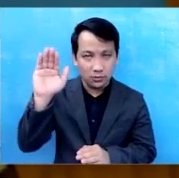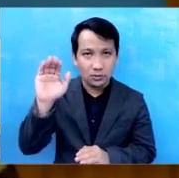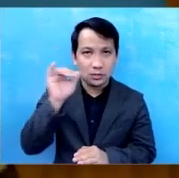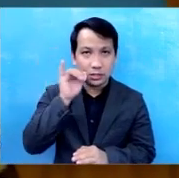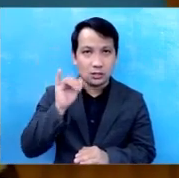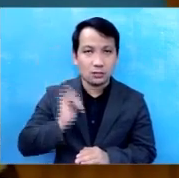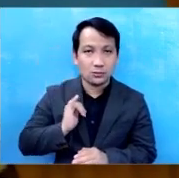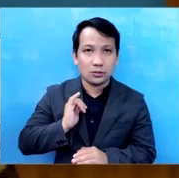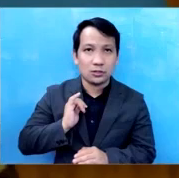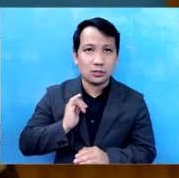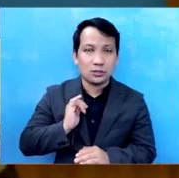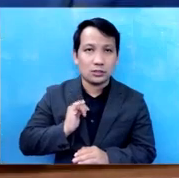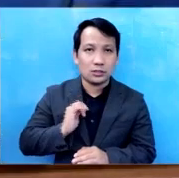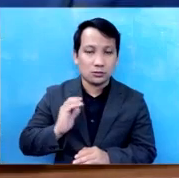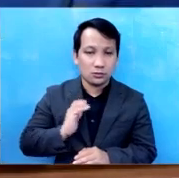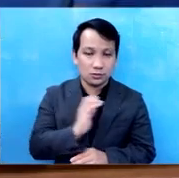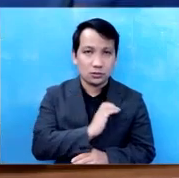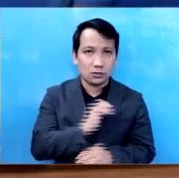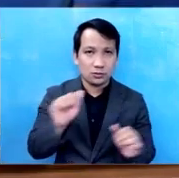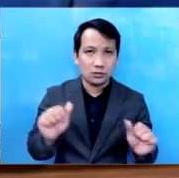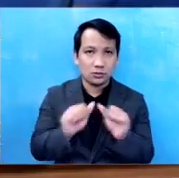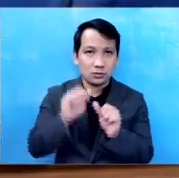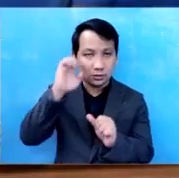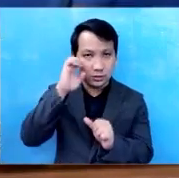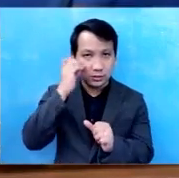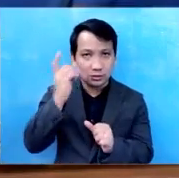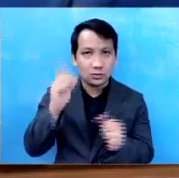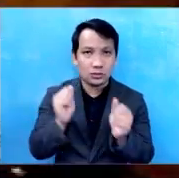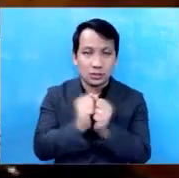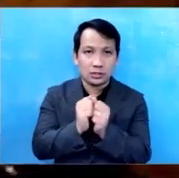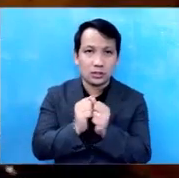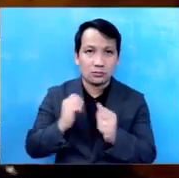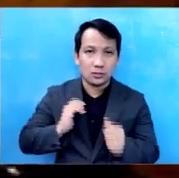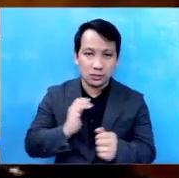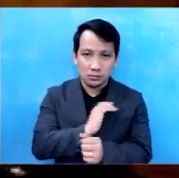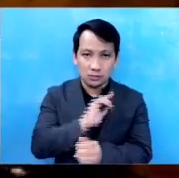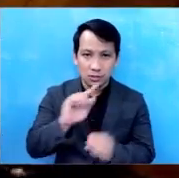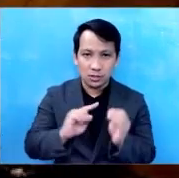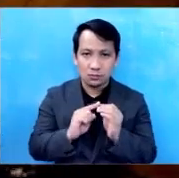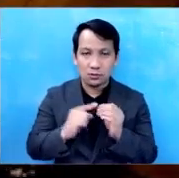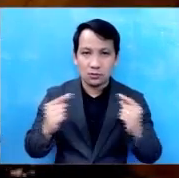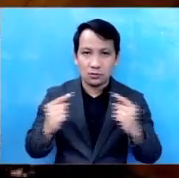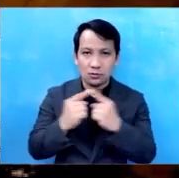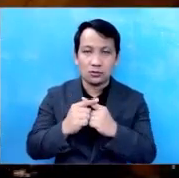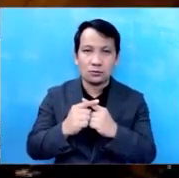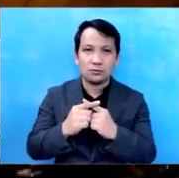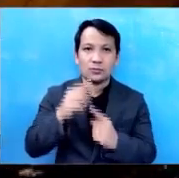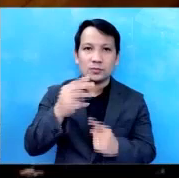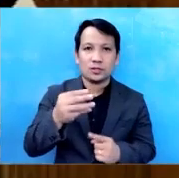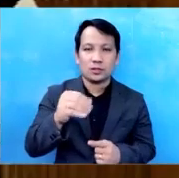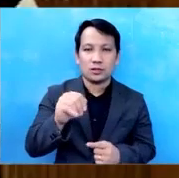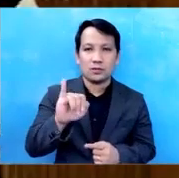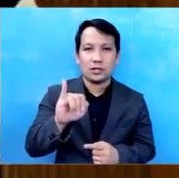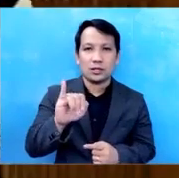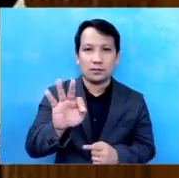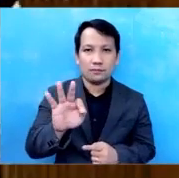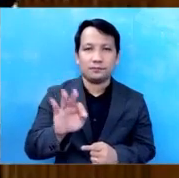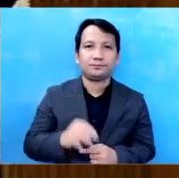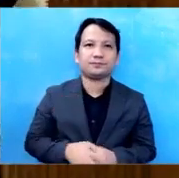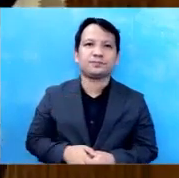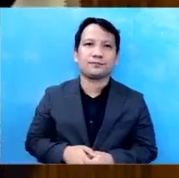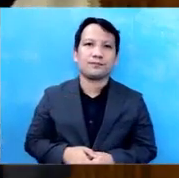Albay Representative Edsel Lagman sa mga kasama sa Kamara kaugnay ng kontrobersyal na Maharlika Investment Fund Bill. Sana raw